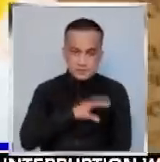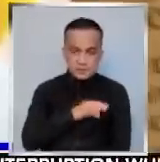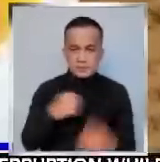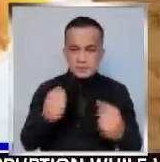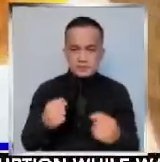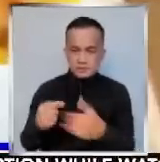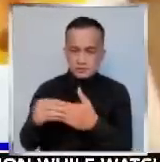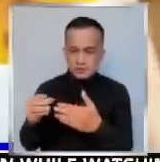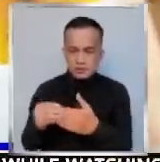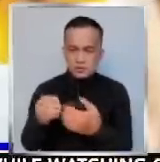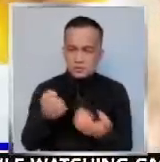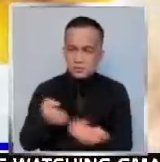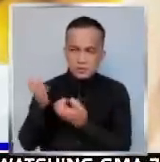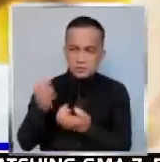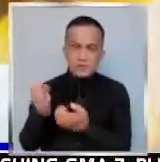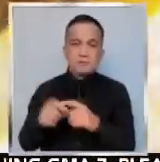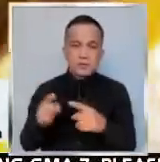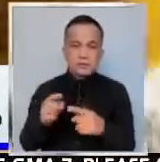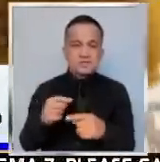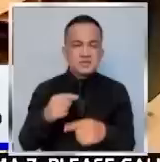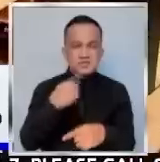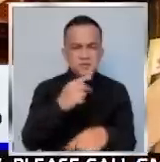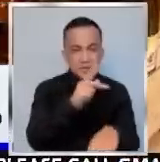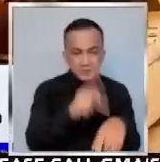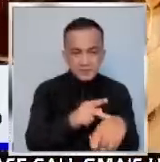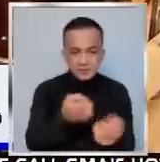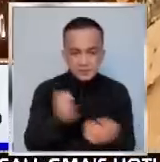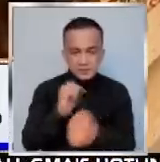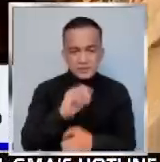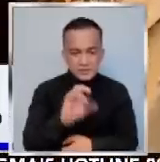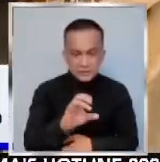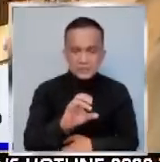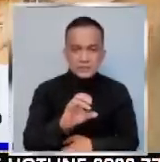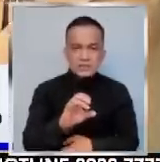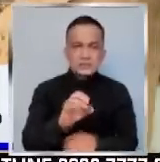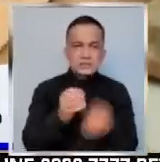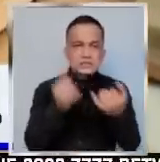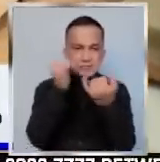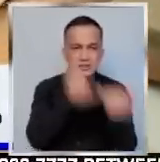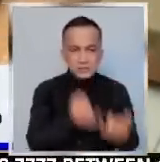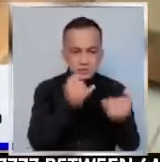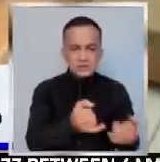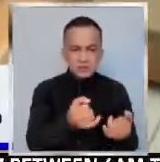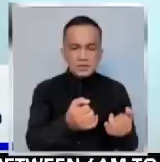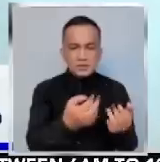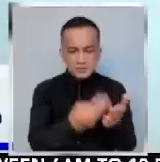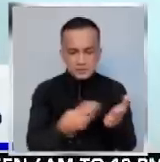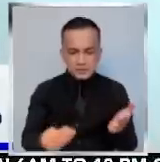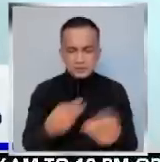exporter. Pero ayon sa Philippine Exporters Confederation Inc., inaangkat din nila ang ilang raw materials para sa kanilang